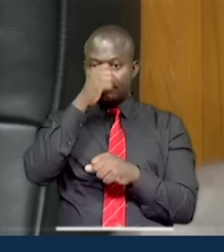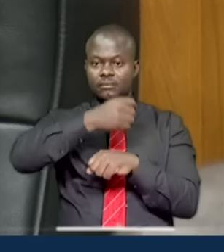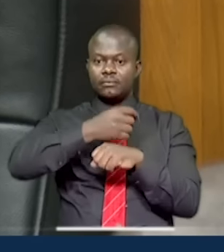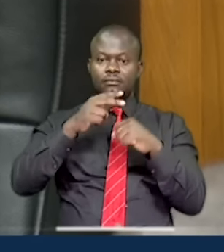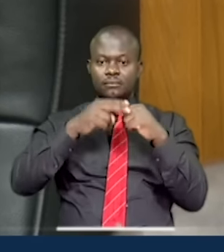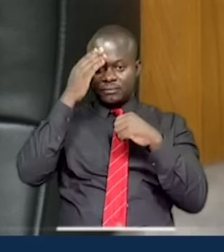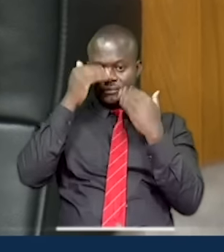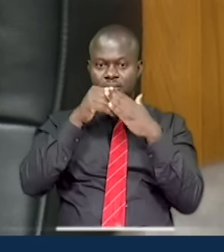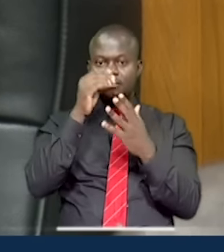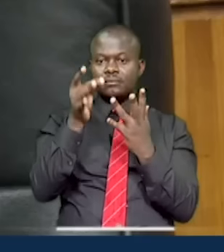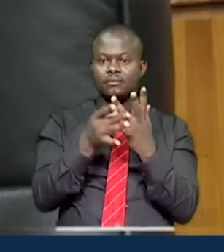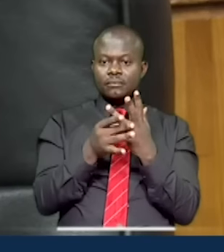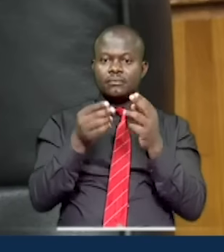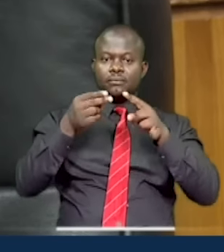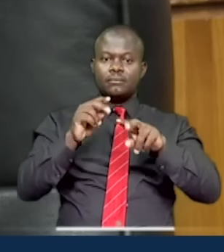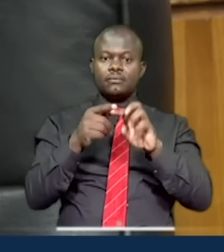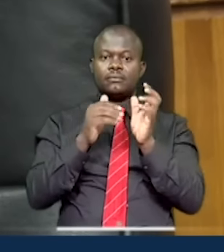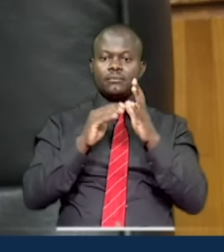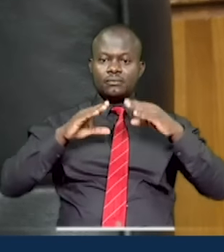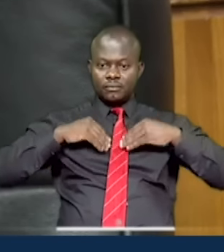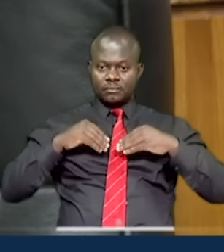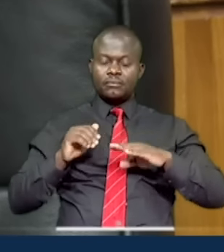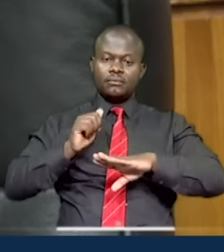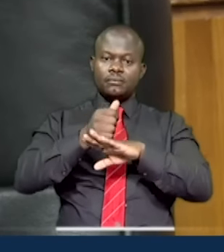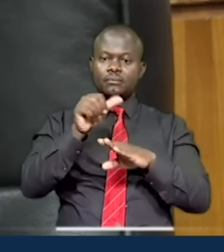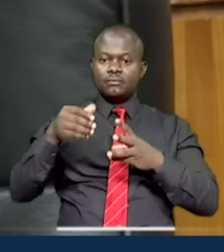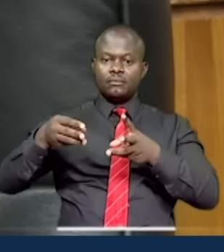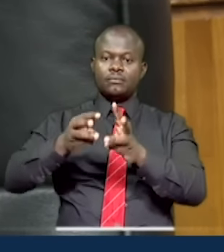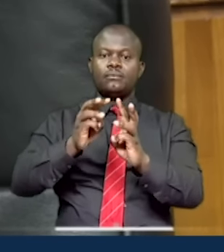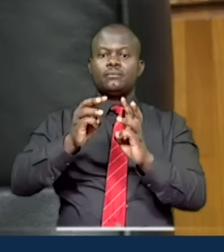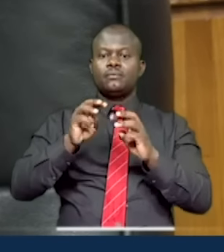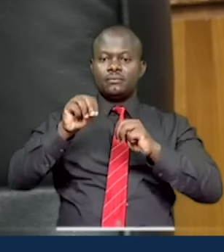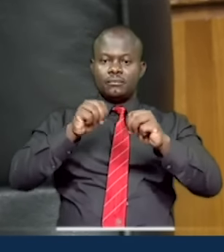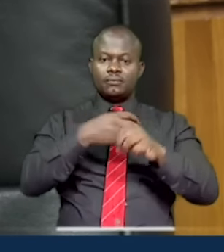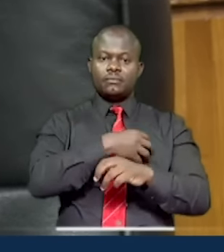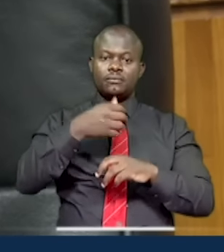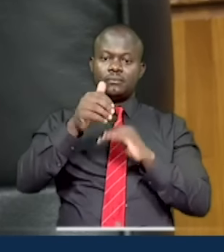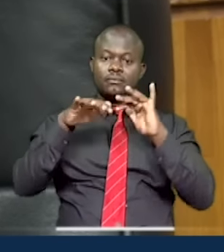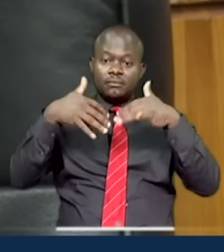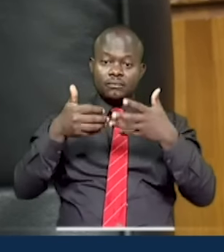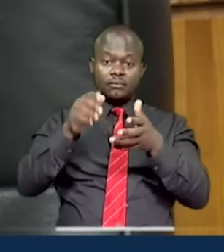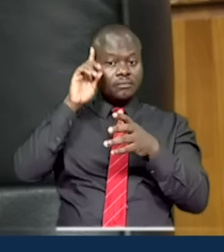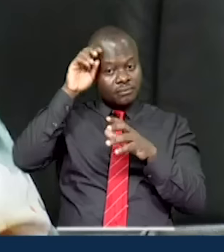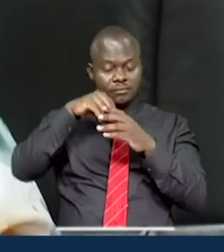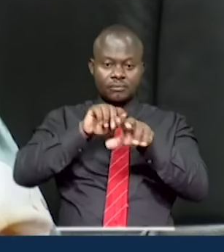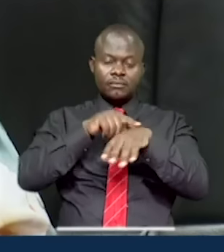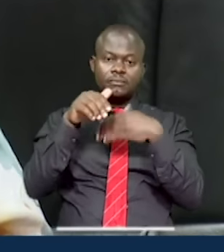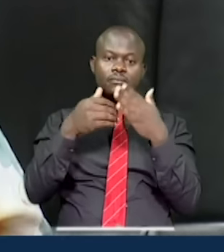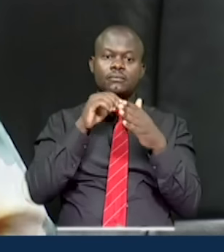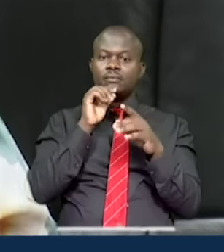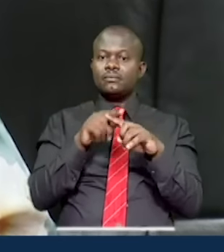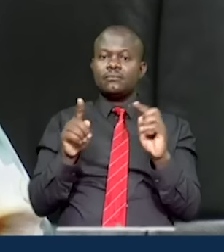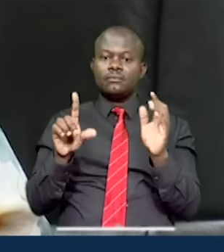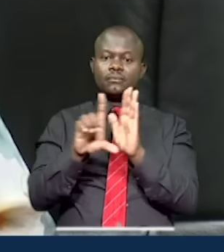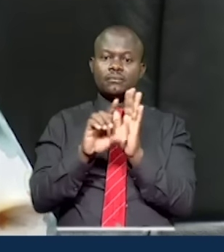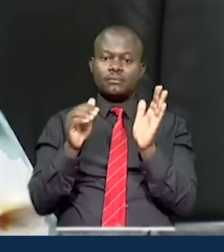ngo gushyingiranwa bibe abashyingiranwe kandi bemerewe kwigenera ubundi buryo bw'imicungire y'umutungo wabo uko babyumva mu gihe cyose butanyuranya